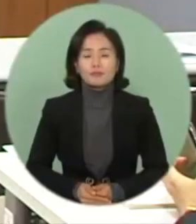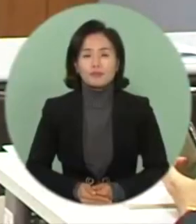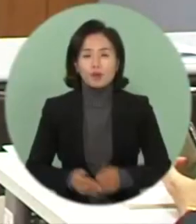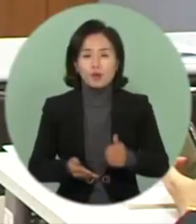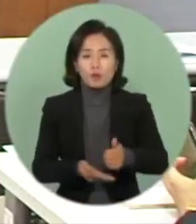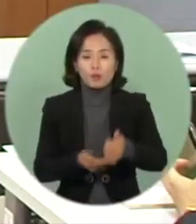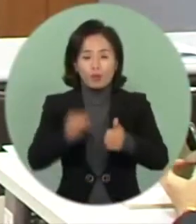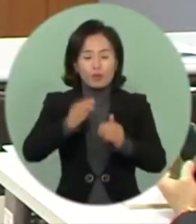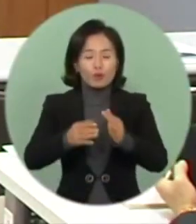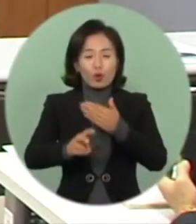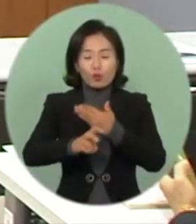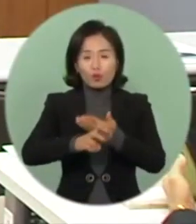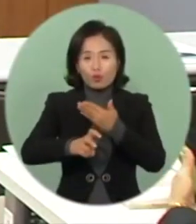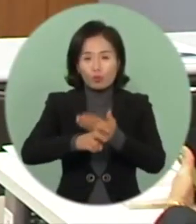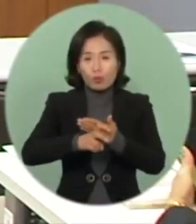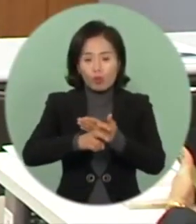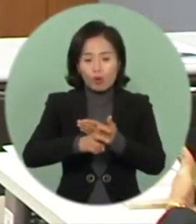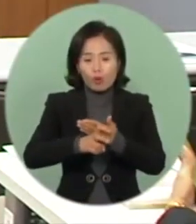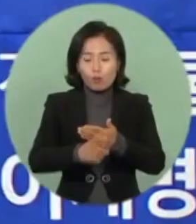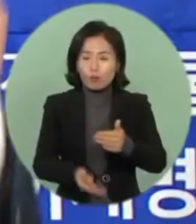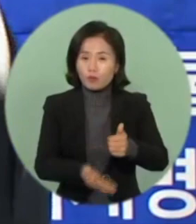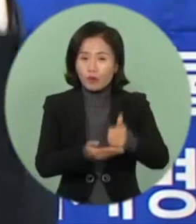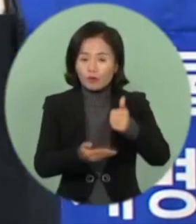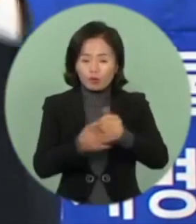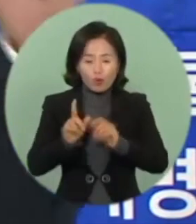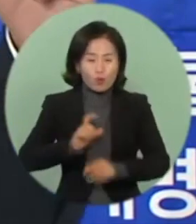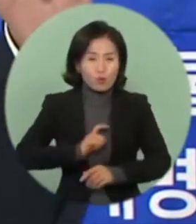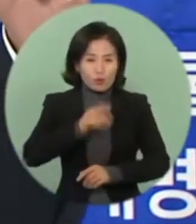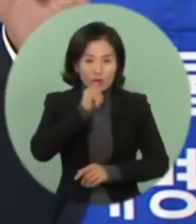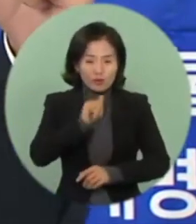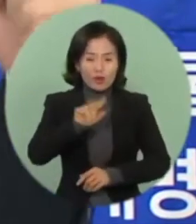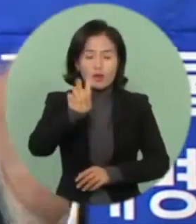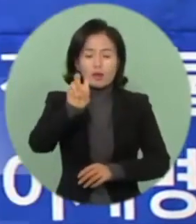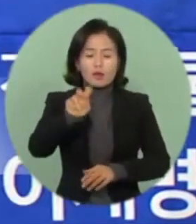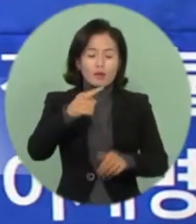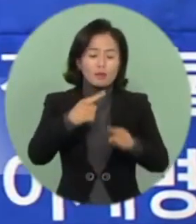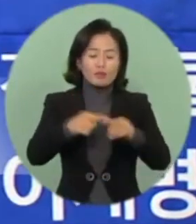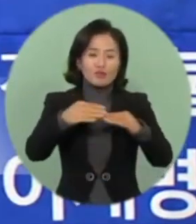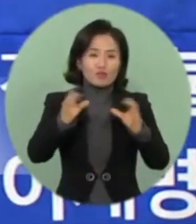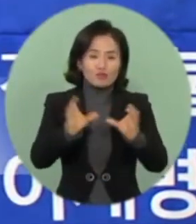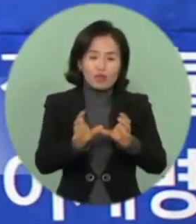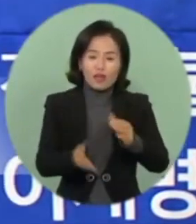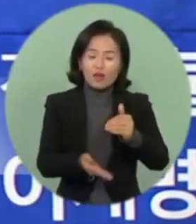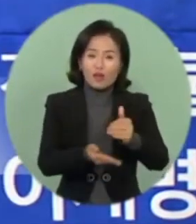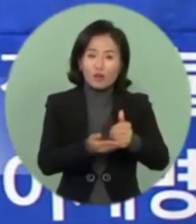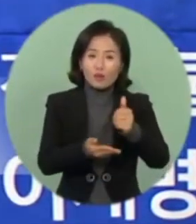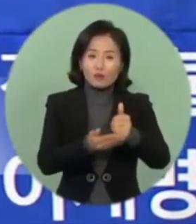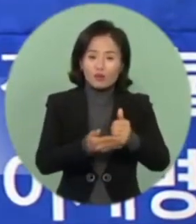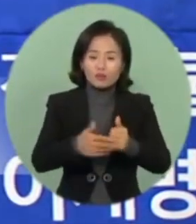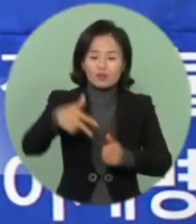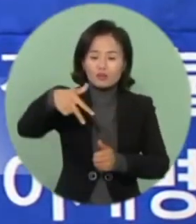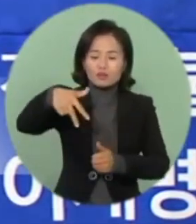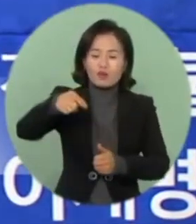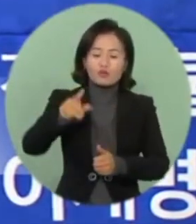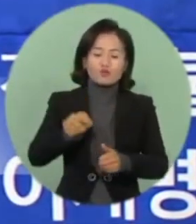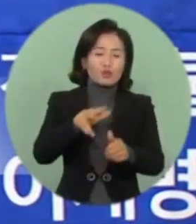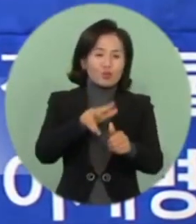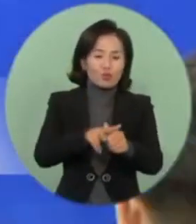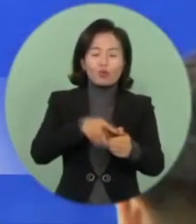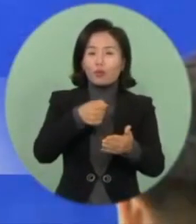경 불법 경선 이욕이 잃었던 광주 북극의 민주당 공천장 주인이 정준호 후보로